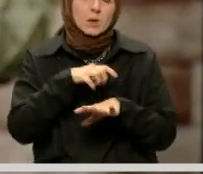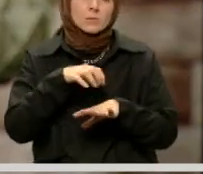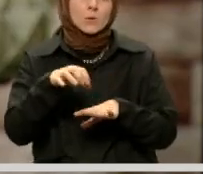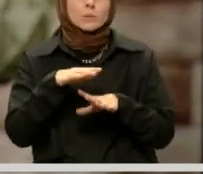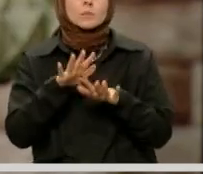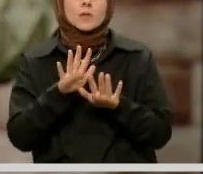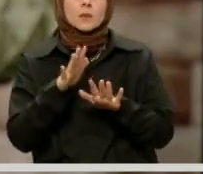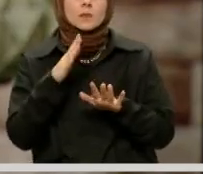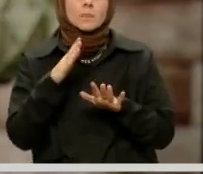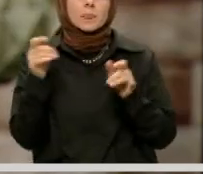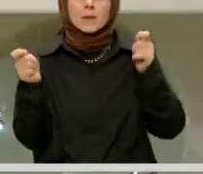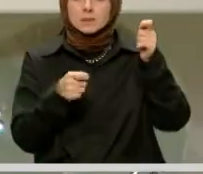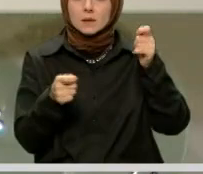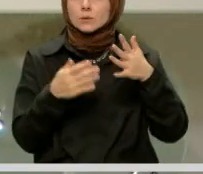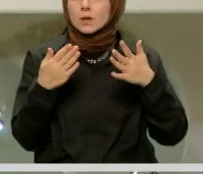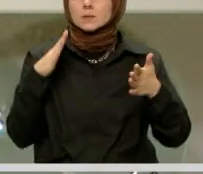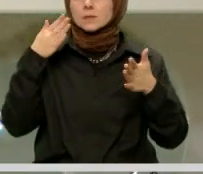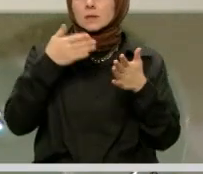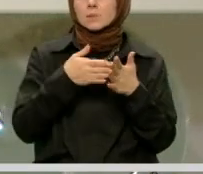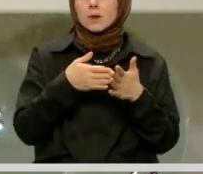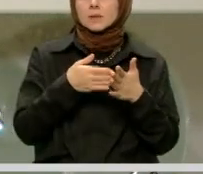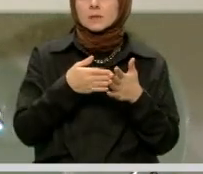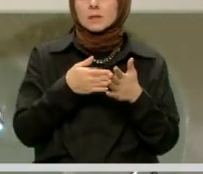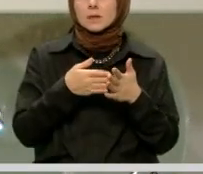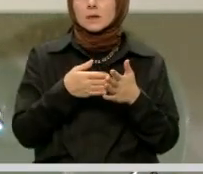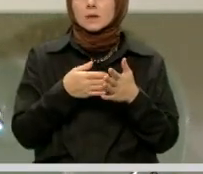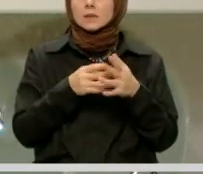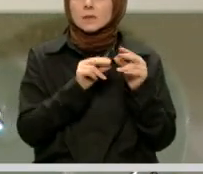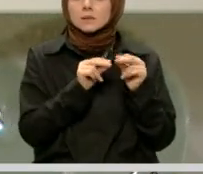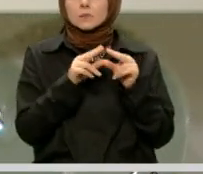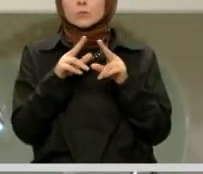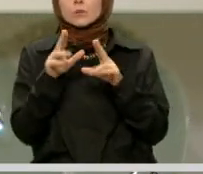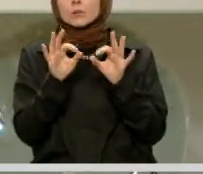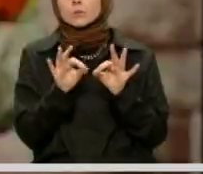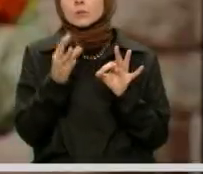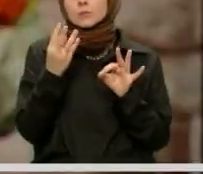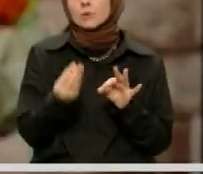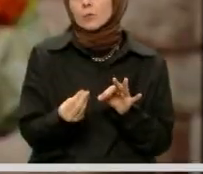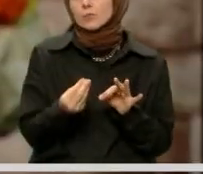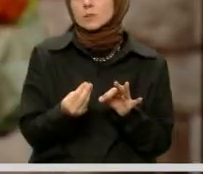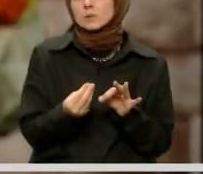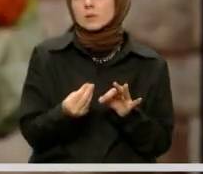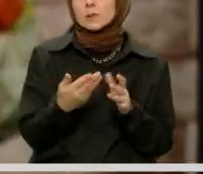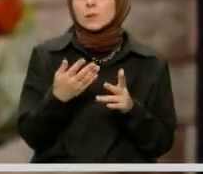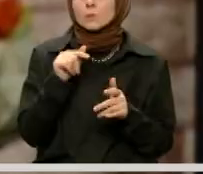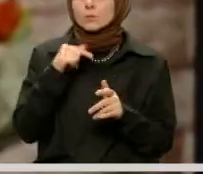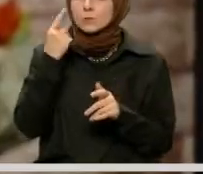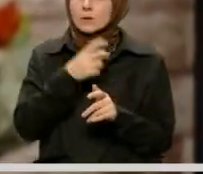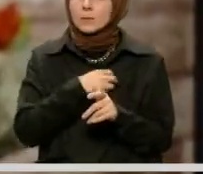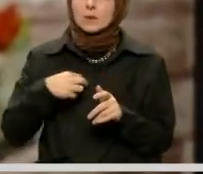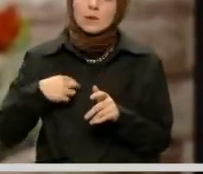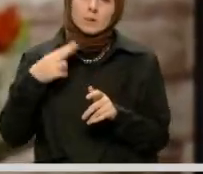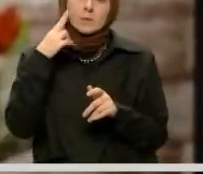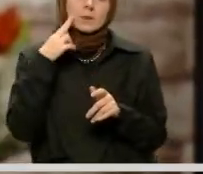Sahur aslında ibadete dinç ve uyanık bir şekilde başlamaktır. O yüzden Efendimiz yani karnınızı iyi doyurun falan